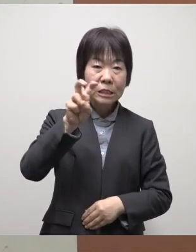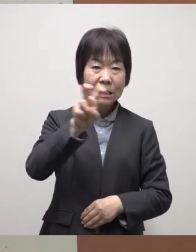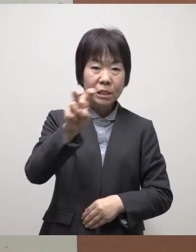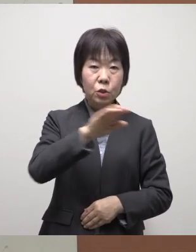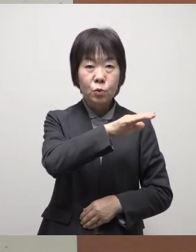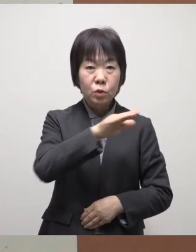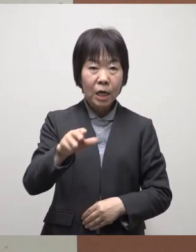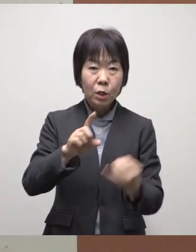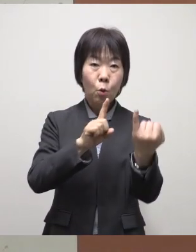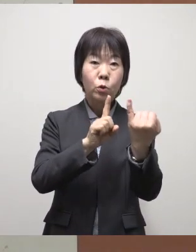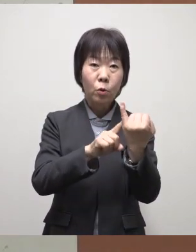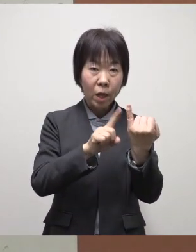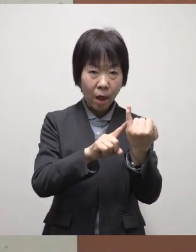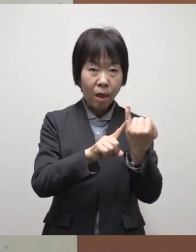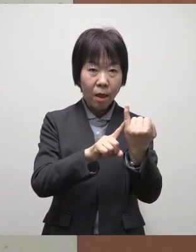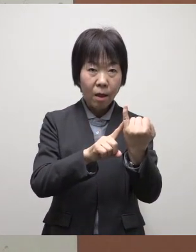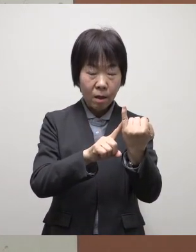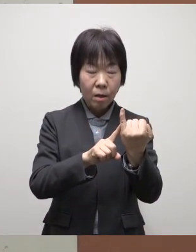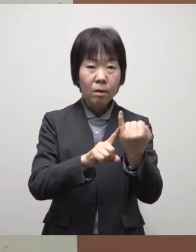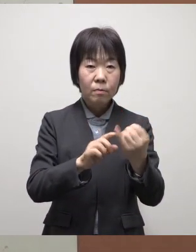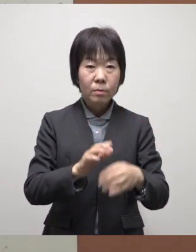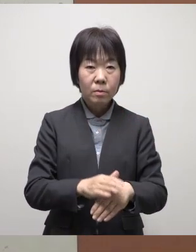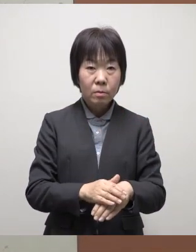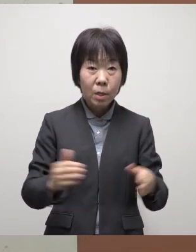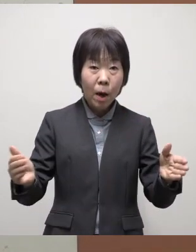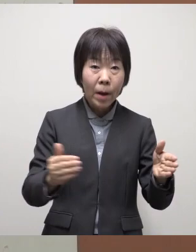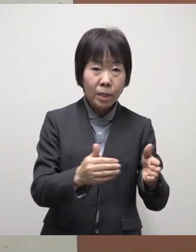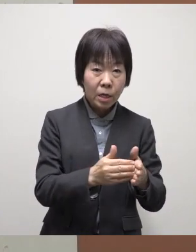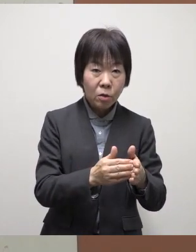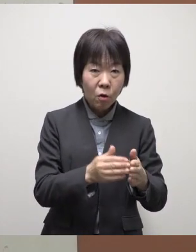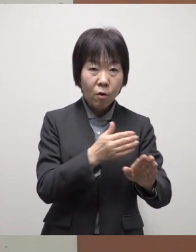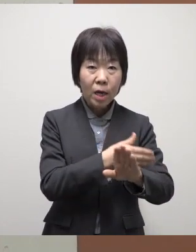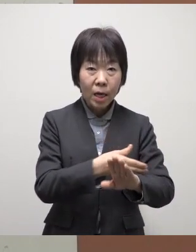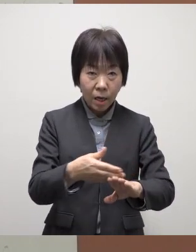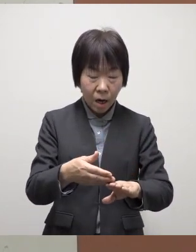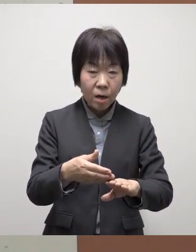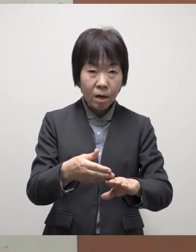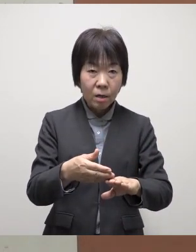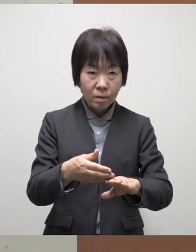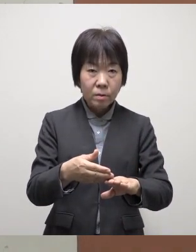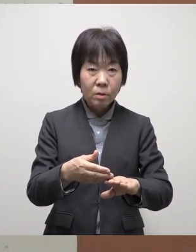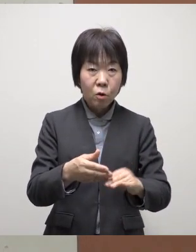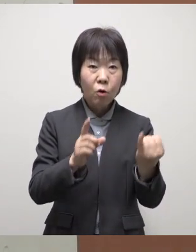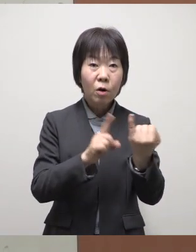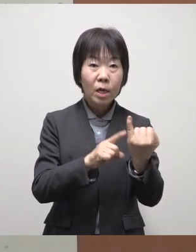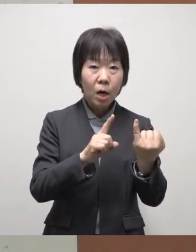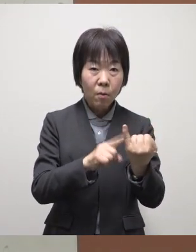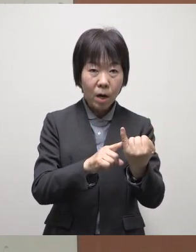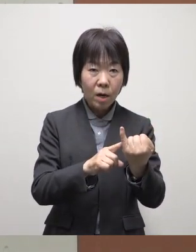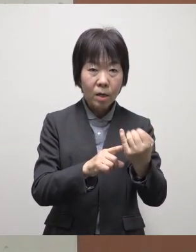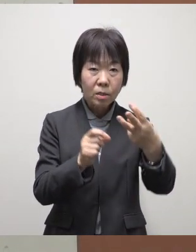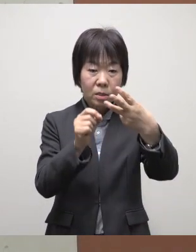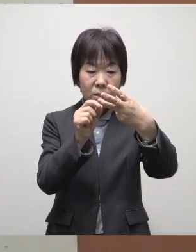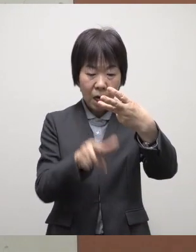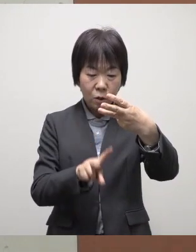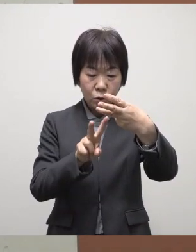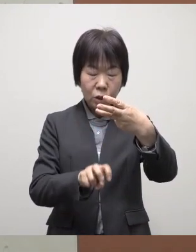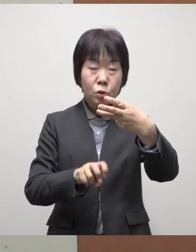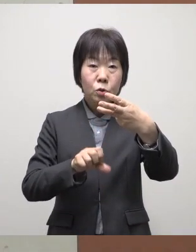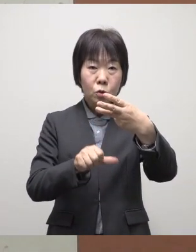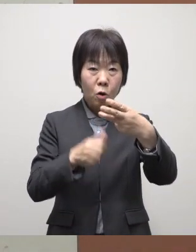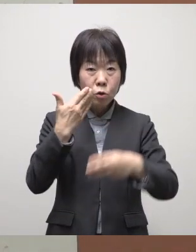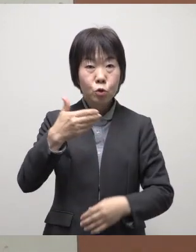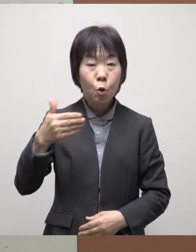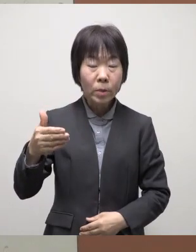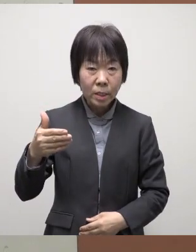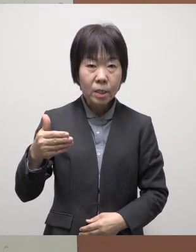代の女性でありますこれまでの経過ですがこの方は3月25